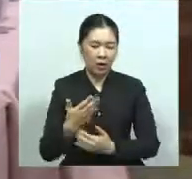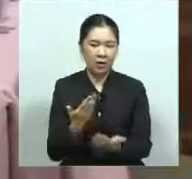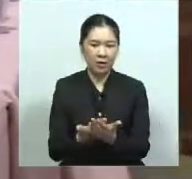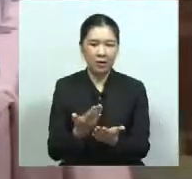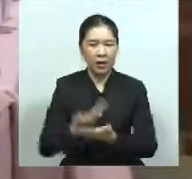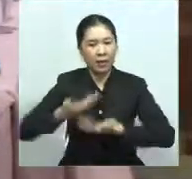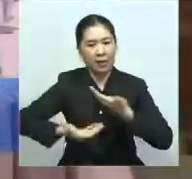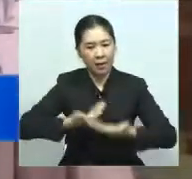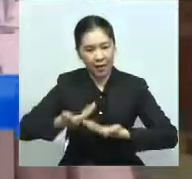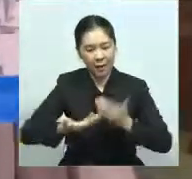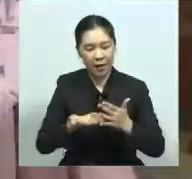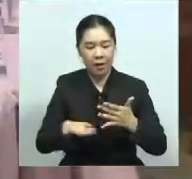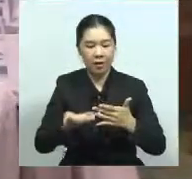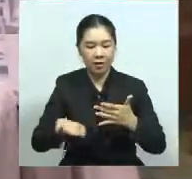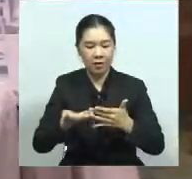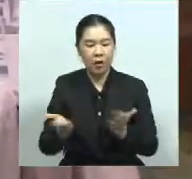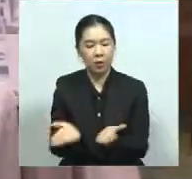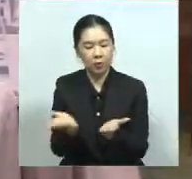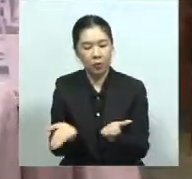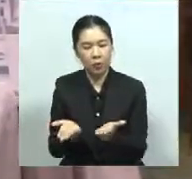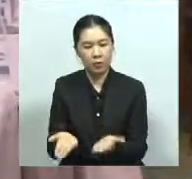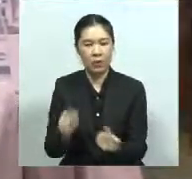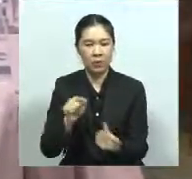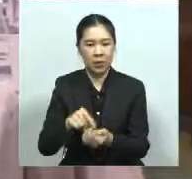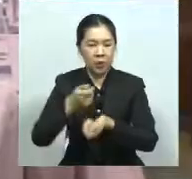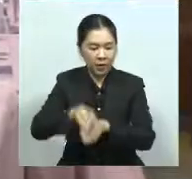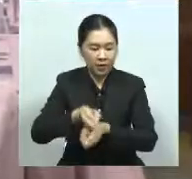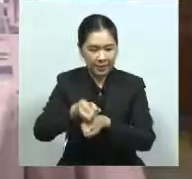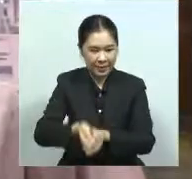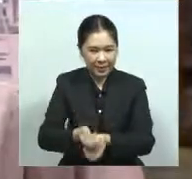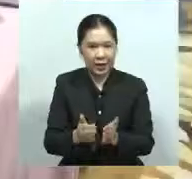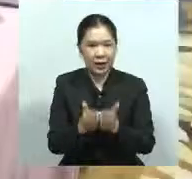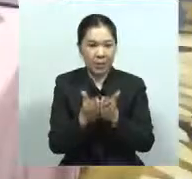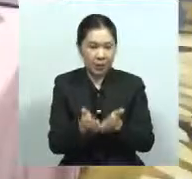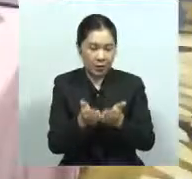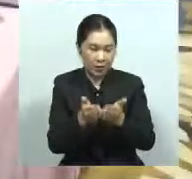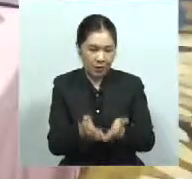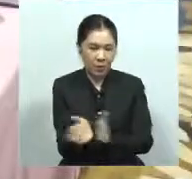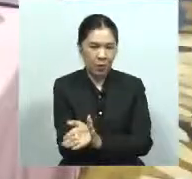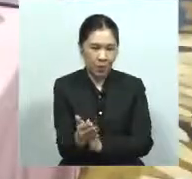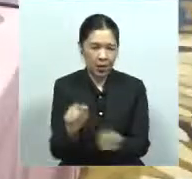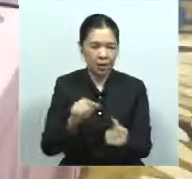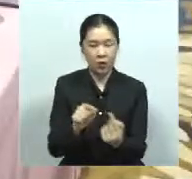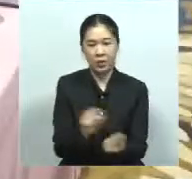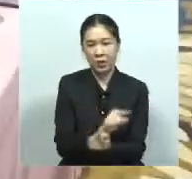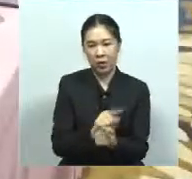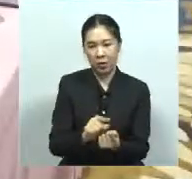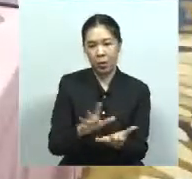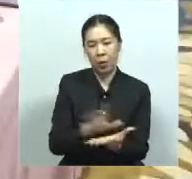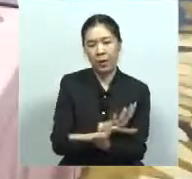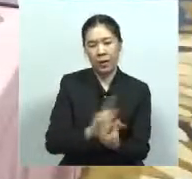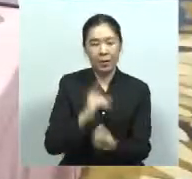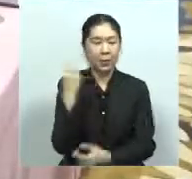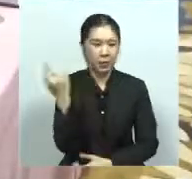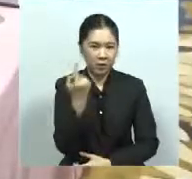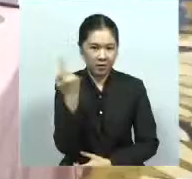ค่าการค้าส่งเสริมความร่วมมือทางด้านการเกษตรและประมงไปจนถึงขยายความร่วมมือด้านสังคมวัฒนธรรมและการท่